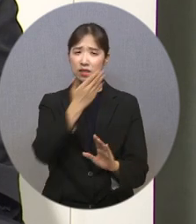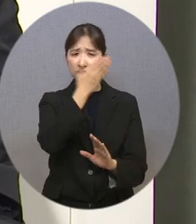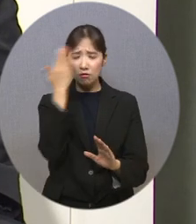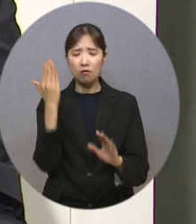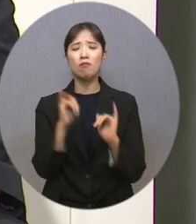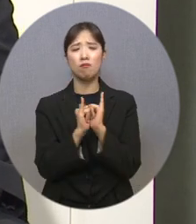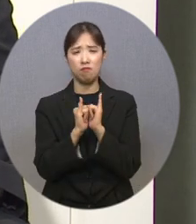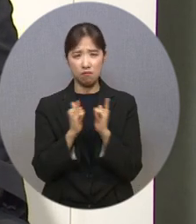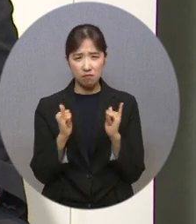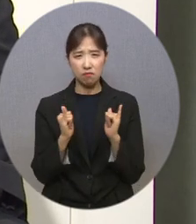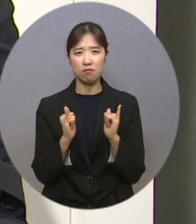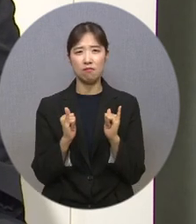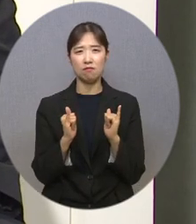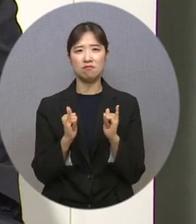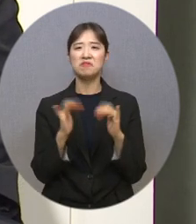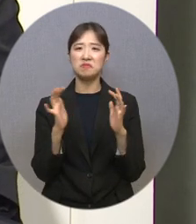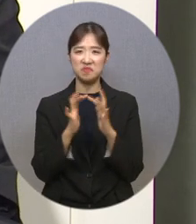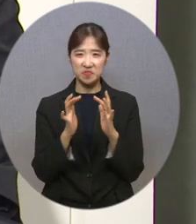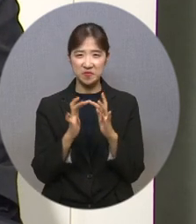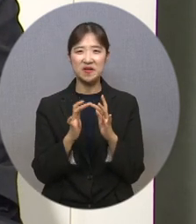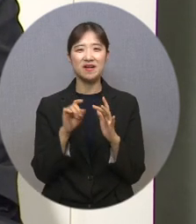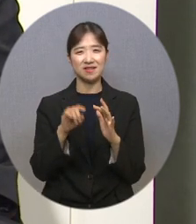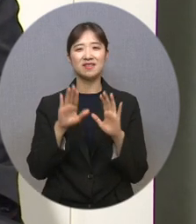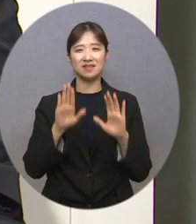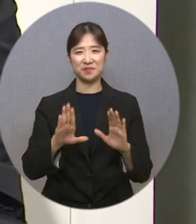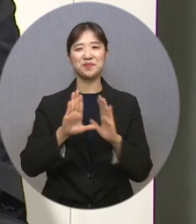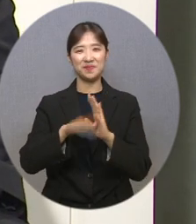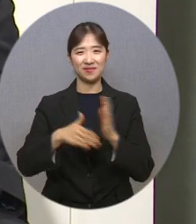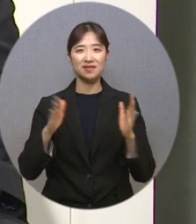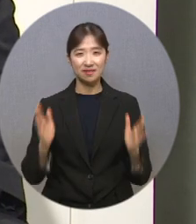세대에 온라인 이 시절에